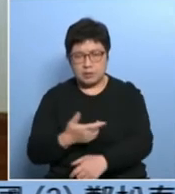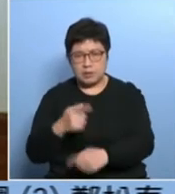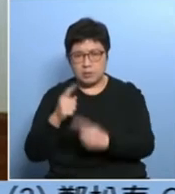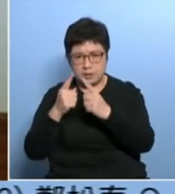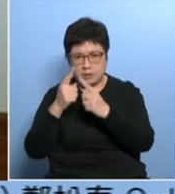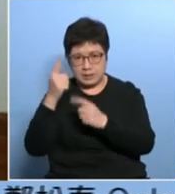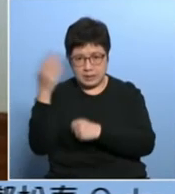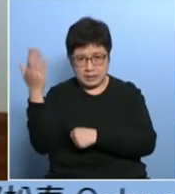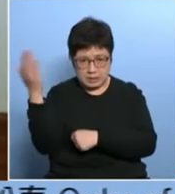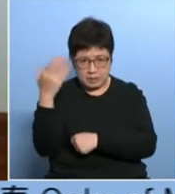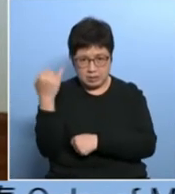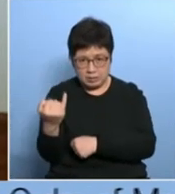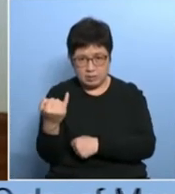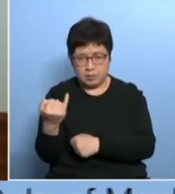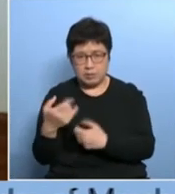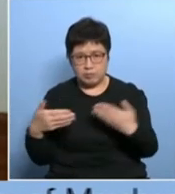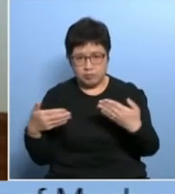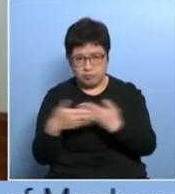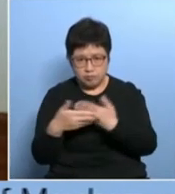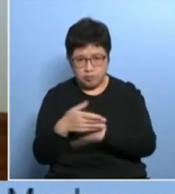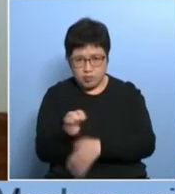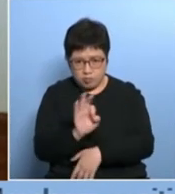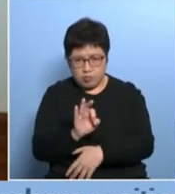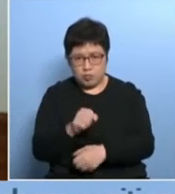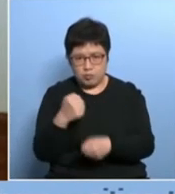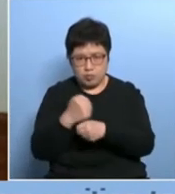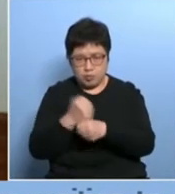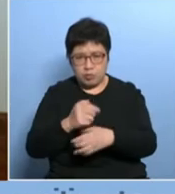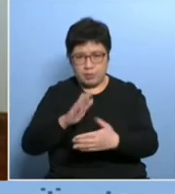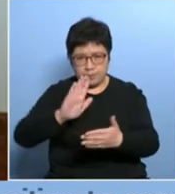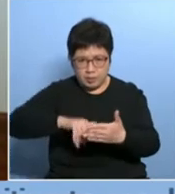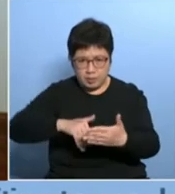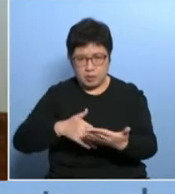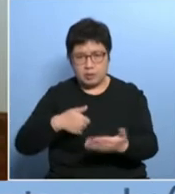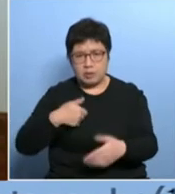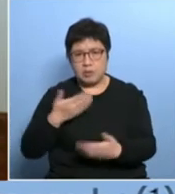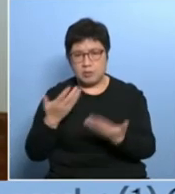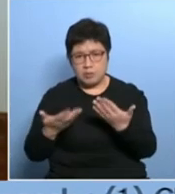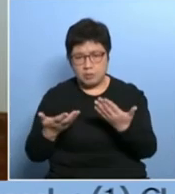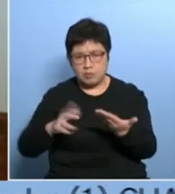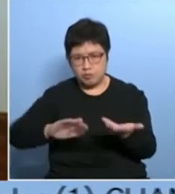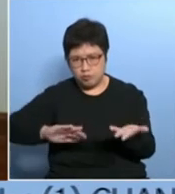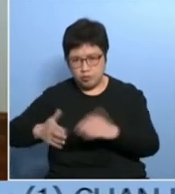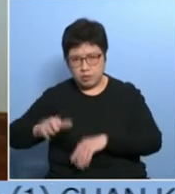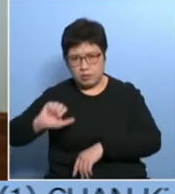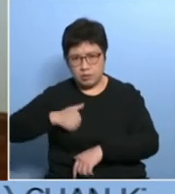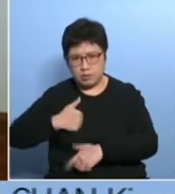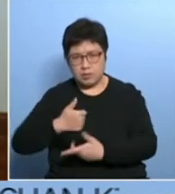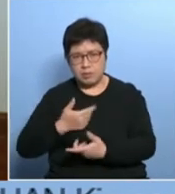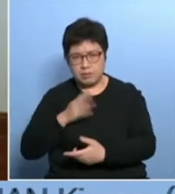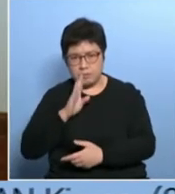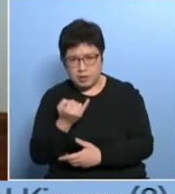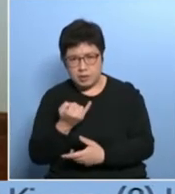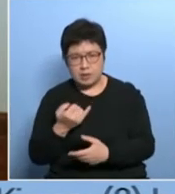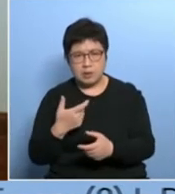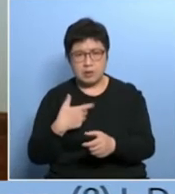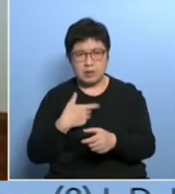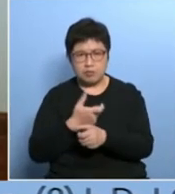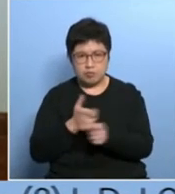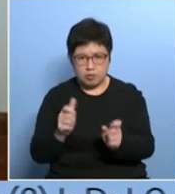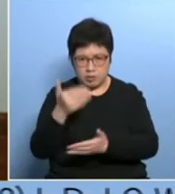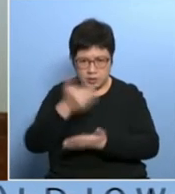下因缺乏交通工具而缺勤，反被僱主無理扣薪或扣